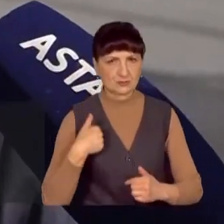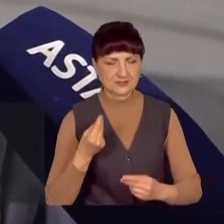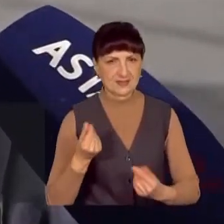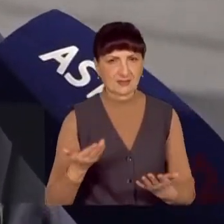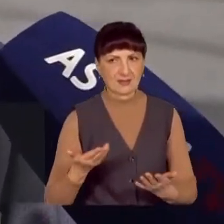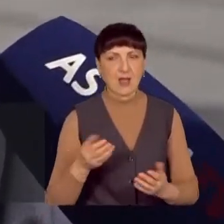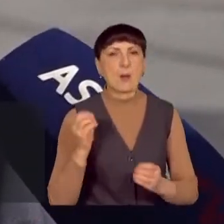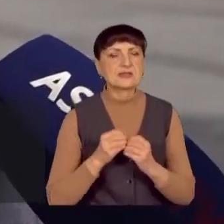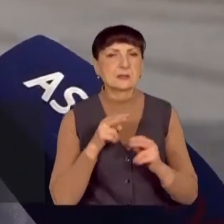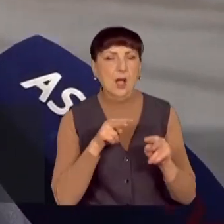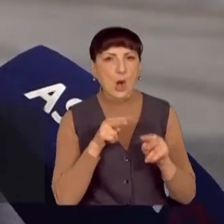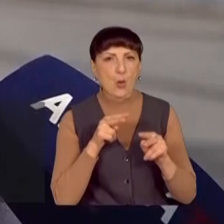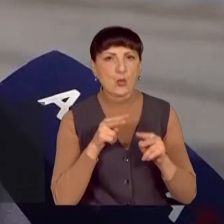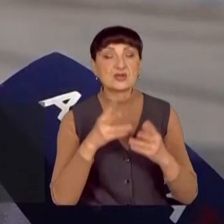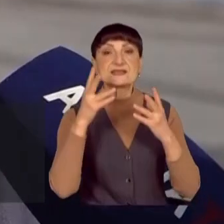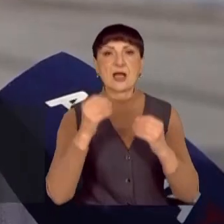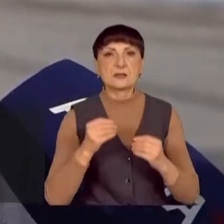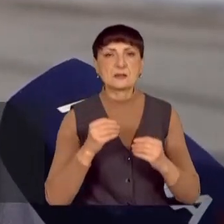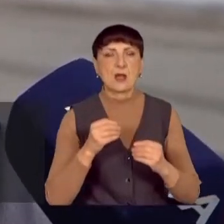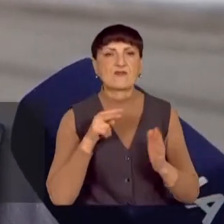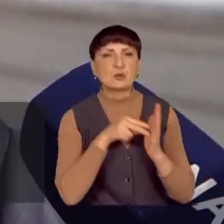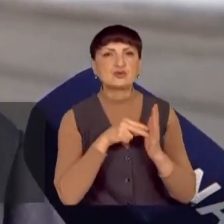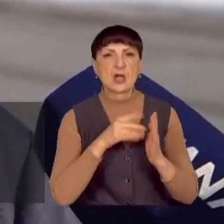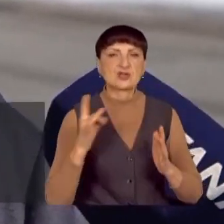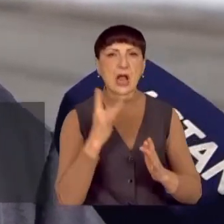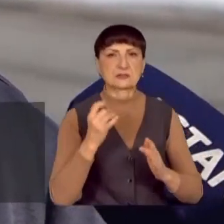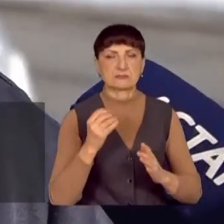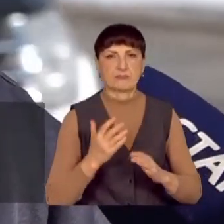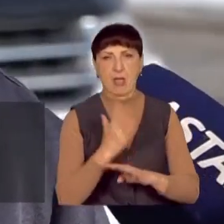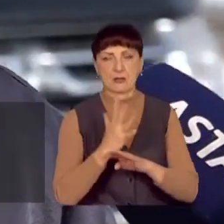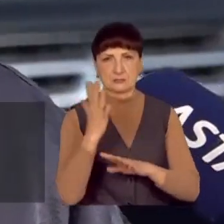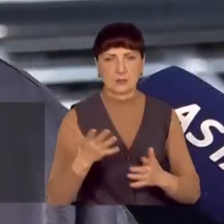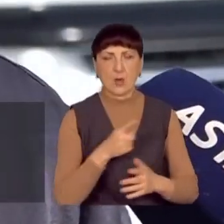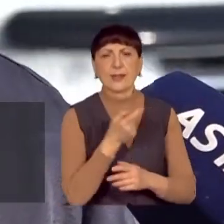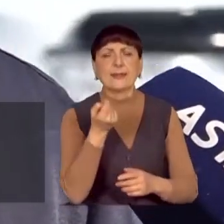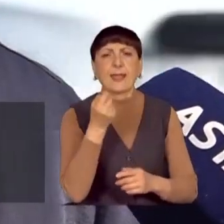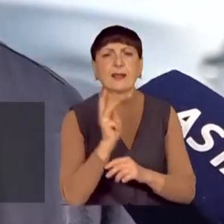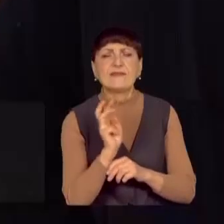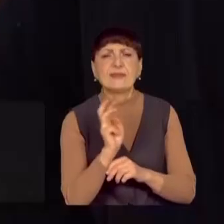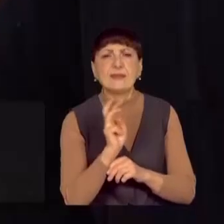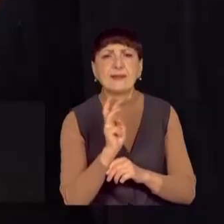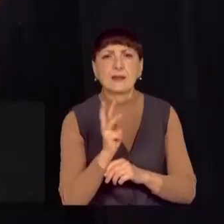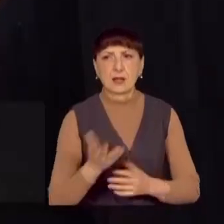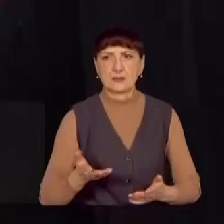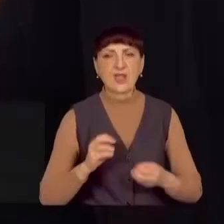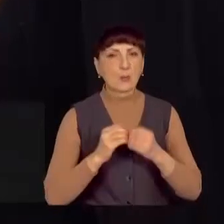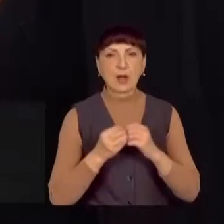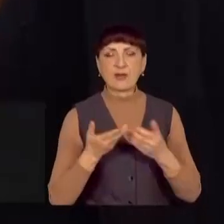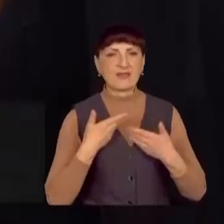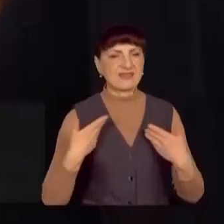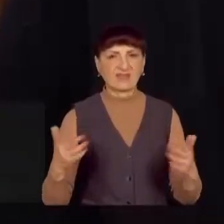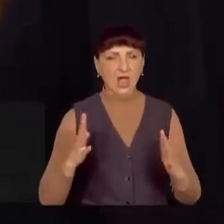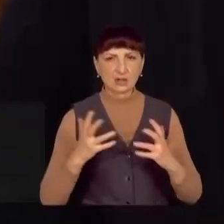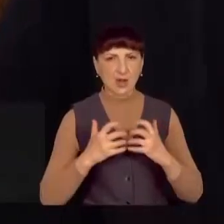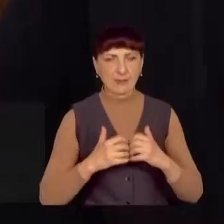Постоянно караулишь, среди ночи, за день раз 5 его включаешь газ. Он еле-еле, фитиль еле горит. Проблема не в нашей